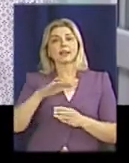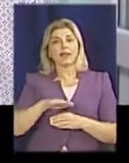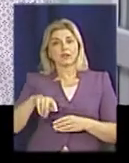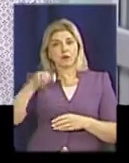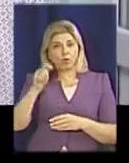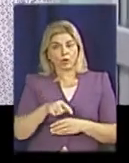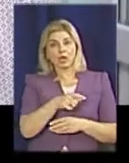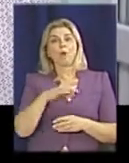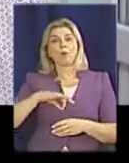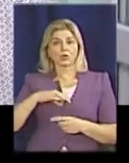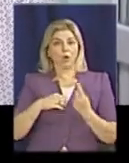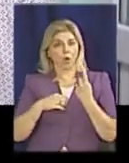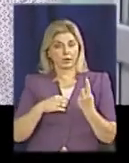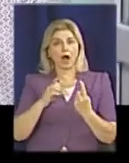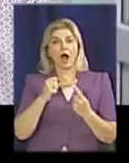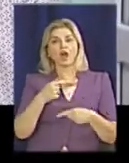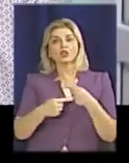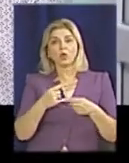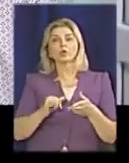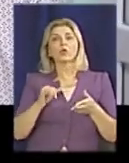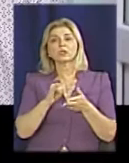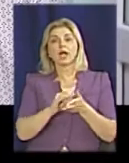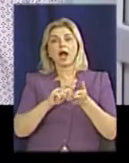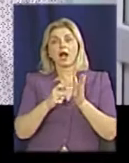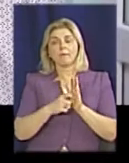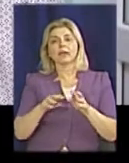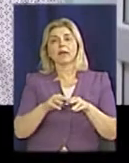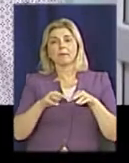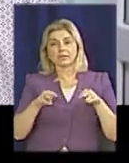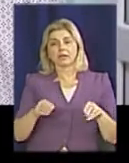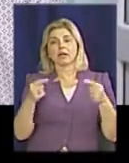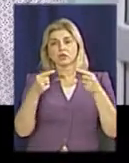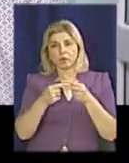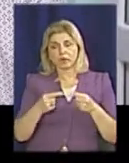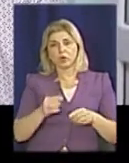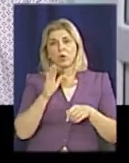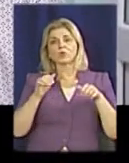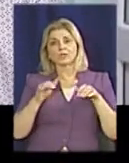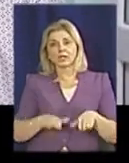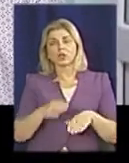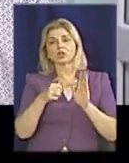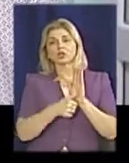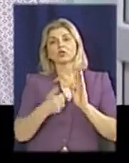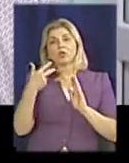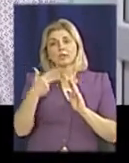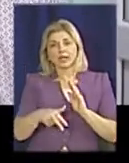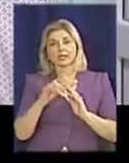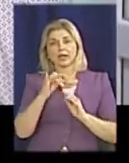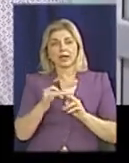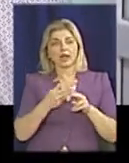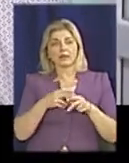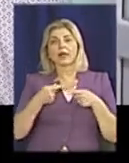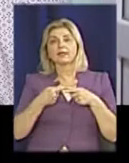Алгоритм нарахування наступний. Встановлений Кабінетом міністрів згідно з постановою номер 630. Об'єм води наше підприємство ділить на